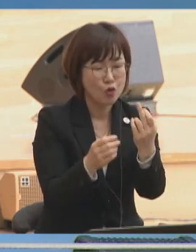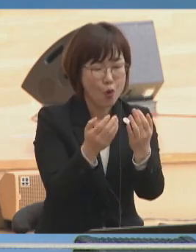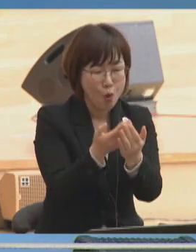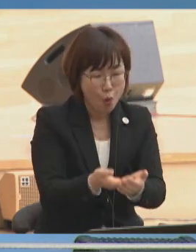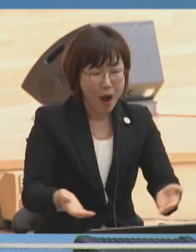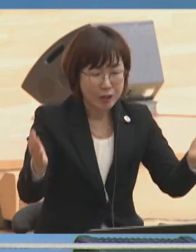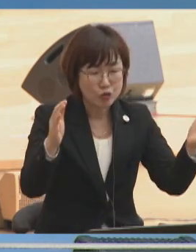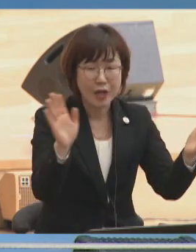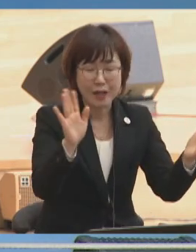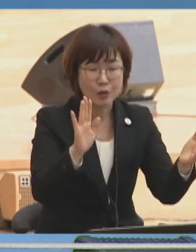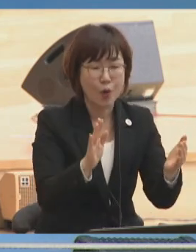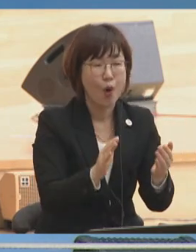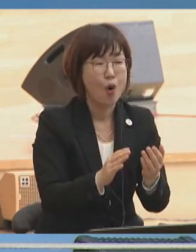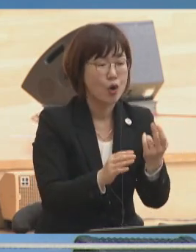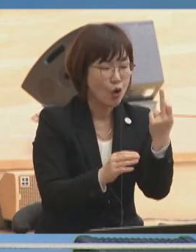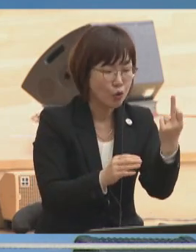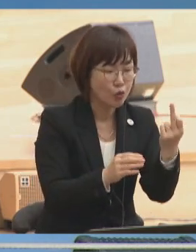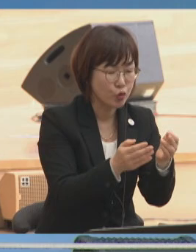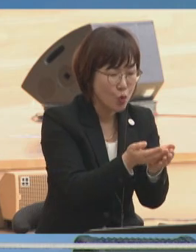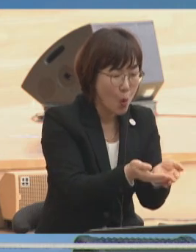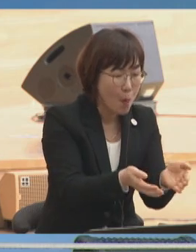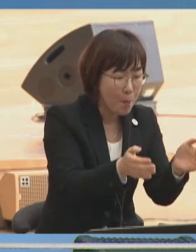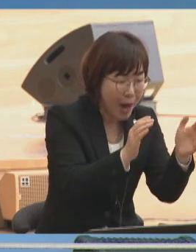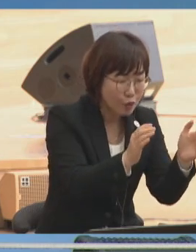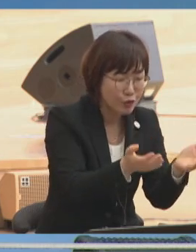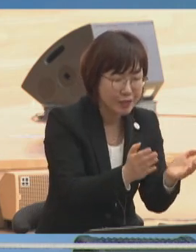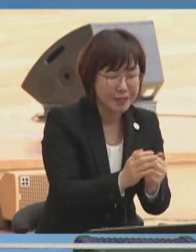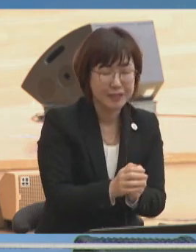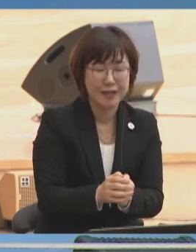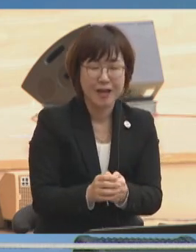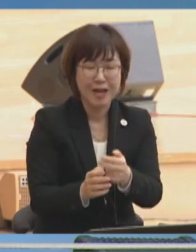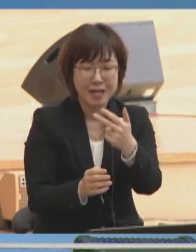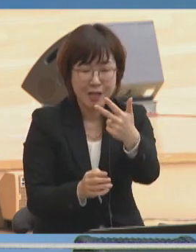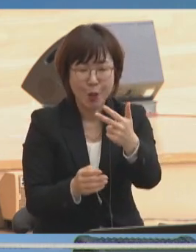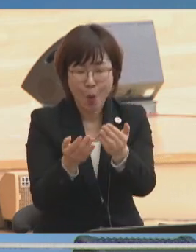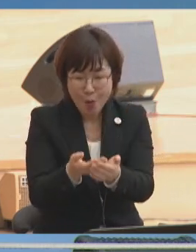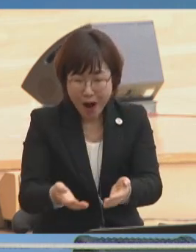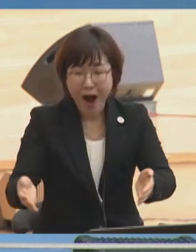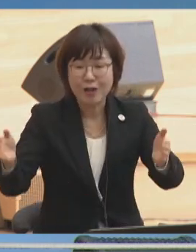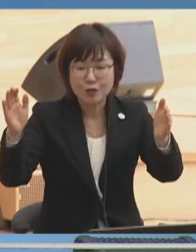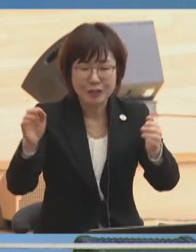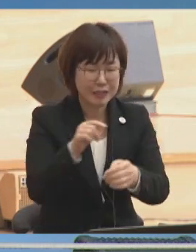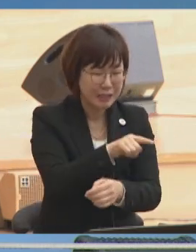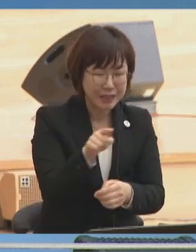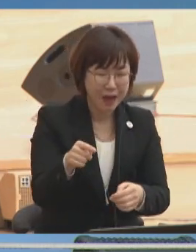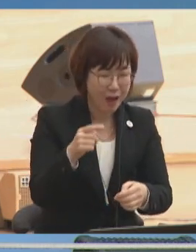열두 연타로 얻어맞으니까 진짜 막 충격이었어요.